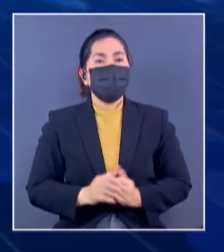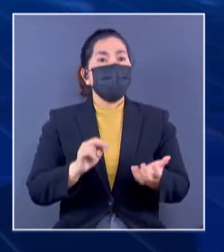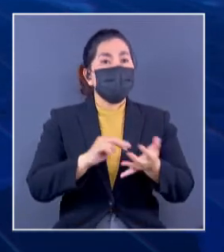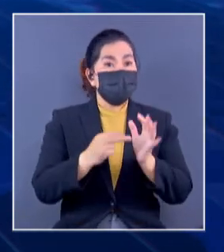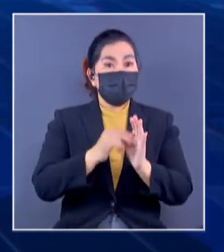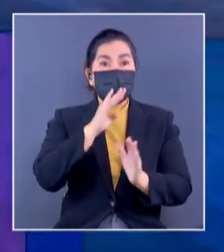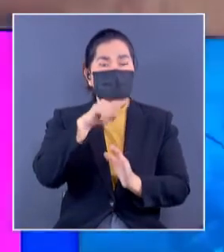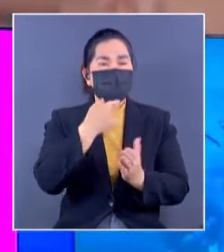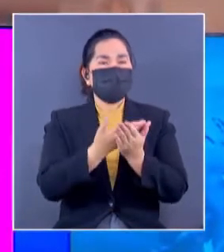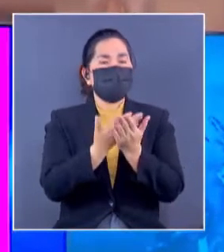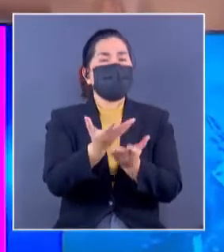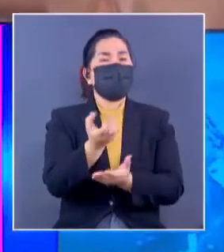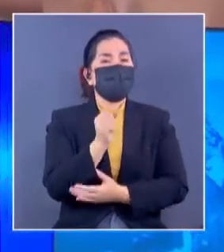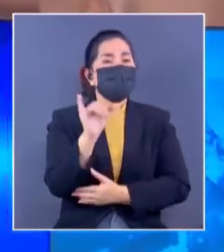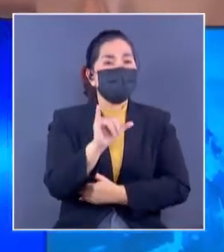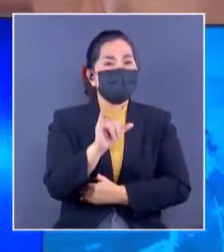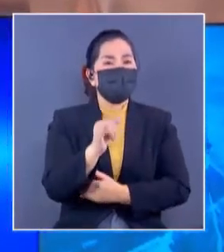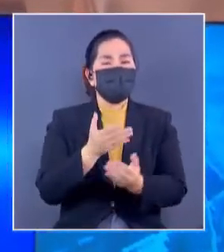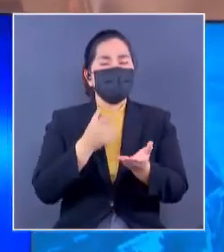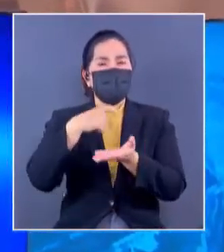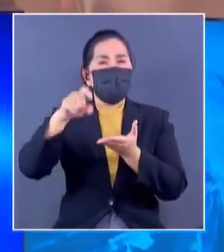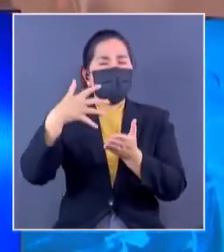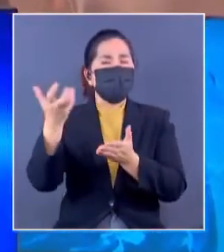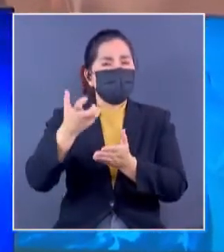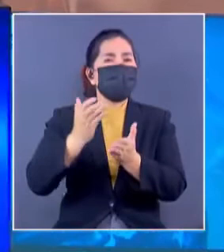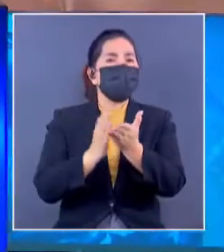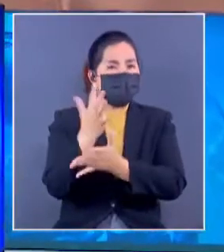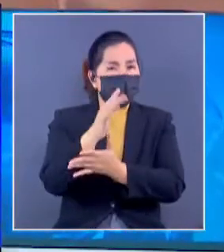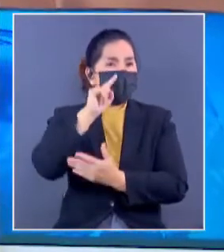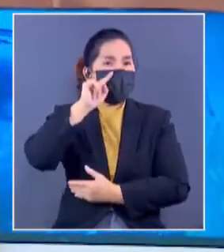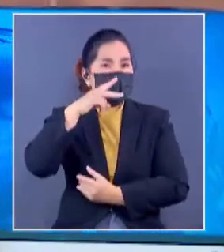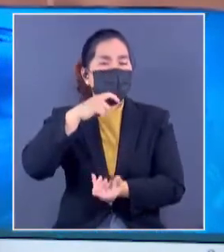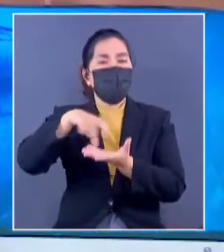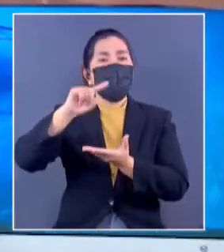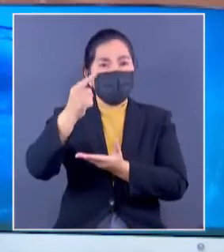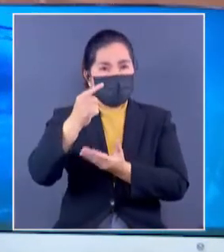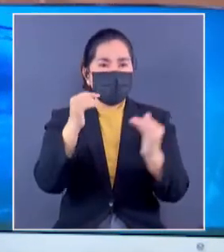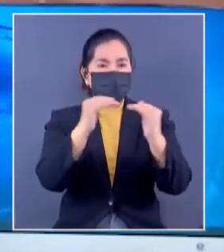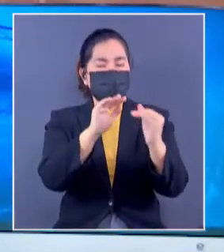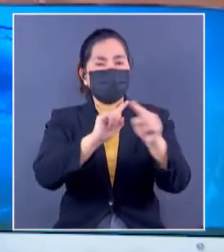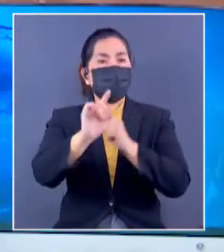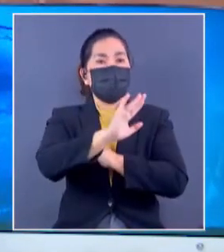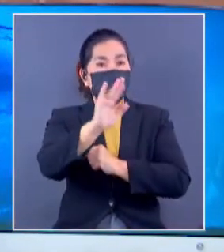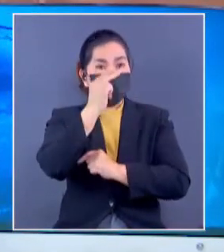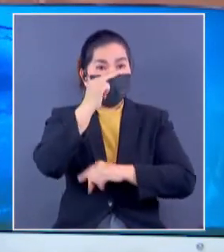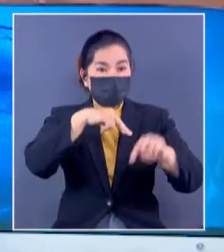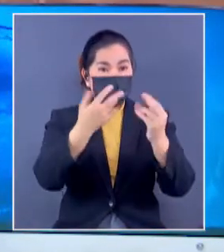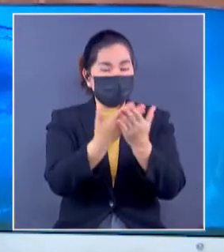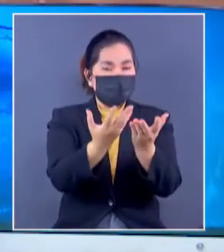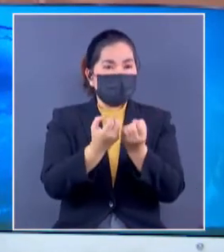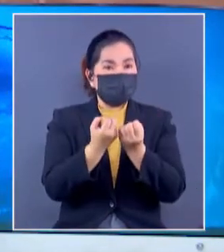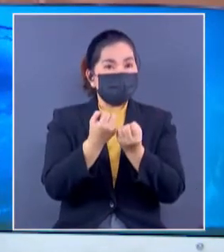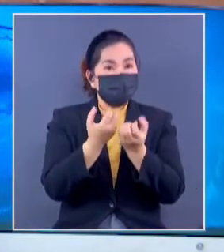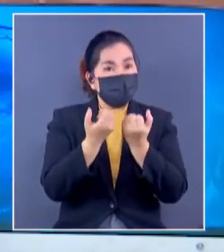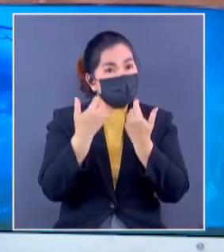ใครที่ยังไม่ได้รับโอนนะครับยังโอนไม่สำเร็จก็เดี๋ยวจะมีการโอนอีกรอบนึงดังนั้นไปตรวจสอบดีๆแล้วกันครับว่าเงินเนี่ยเข้าหรือยังถ้ายังไม่เข้